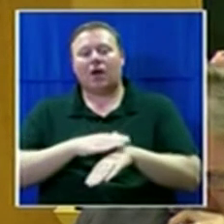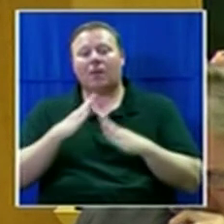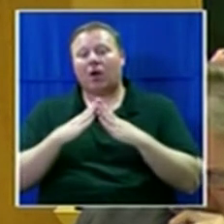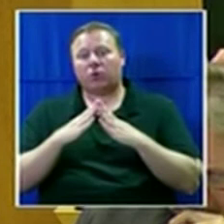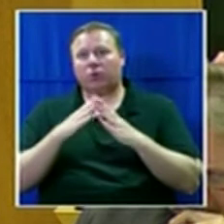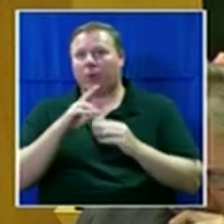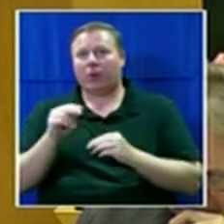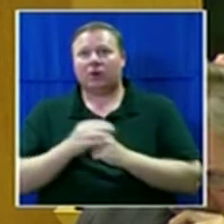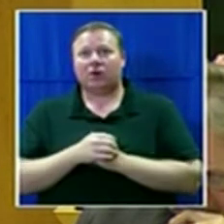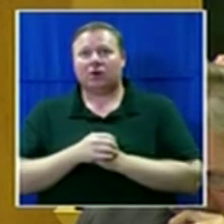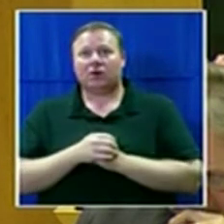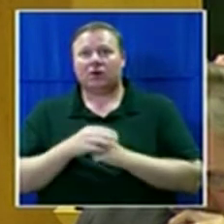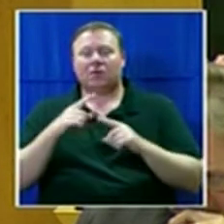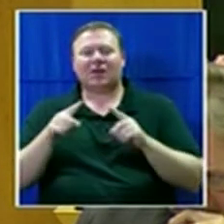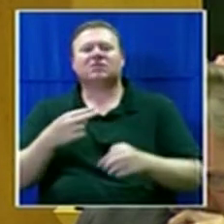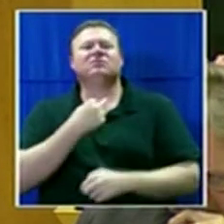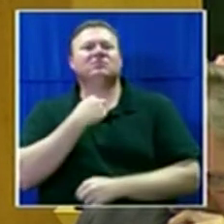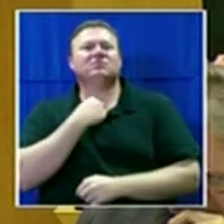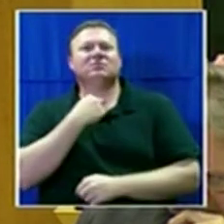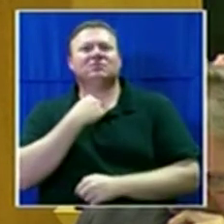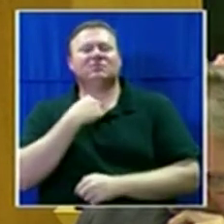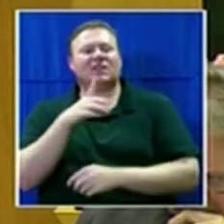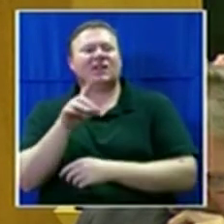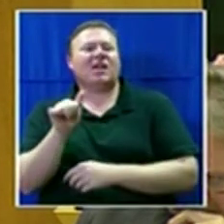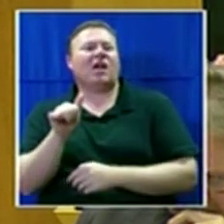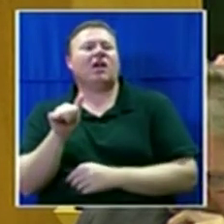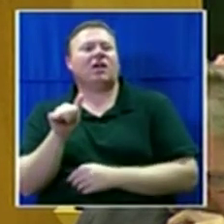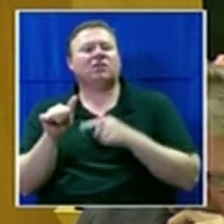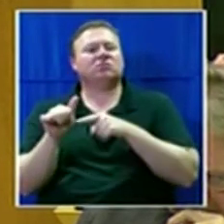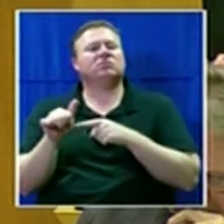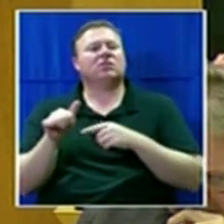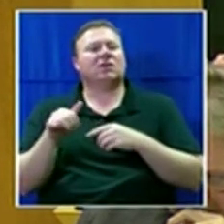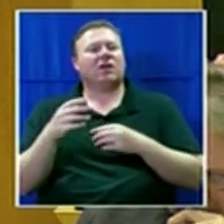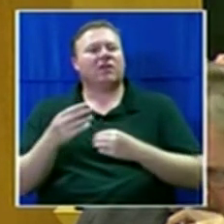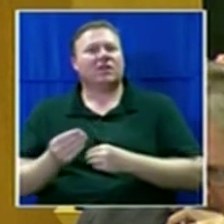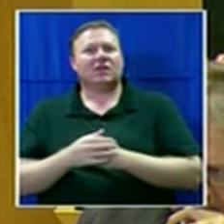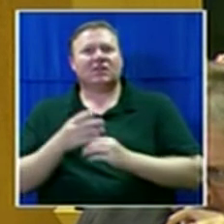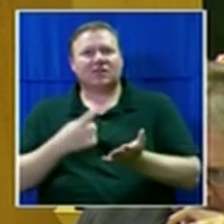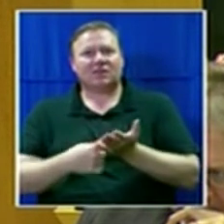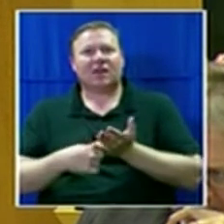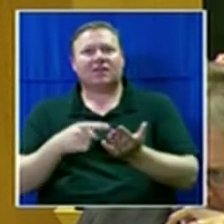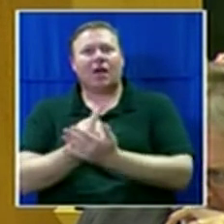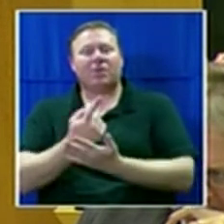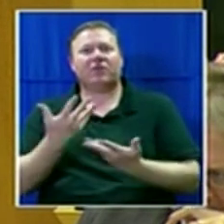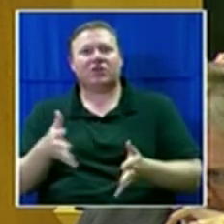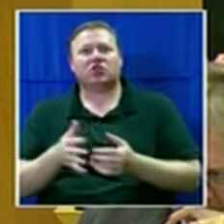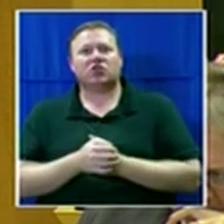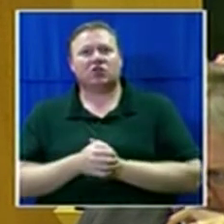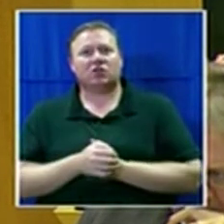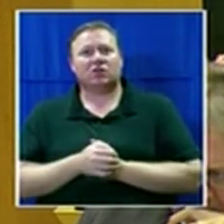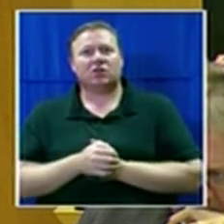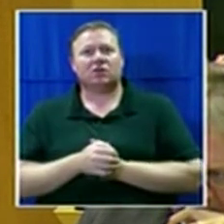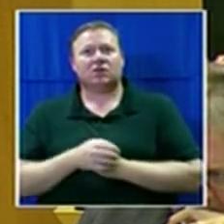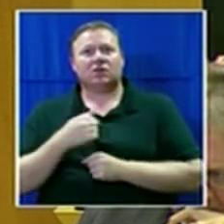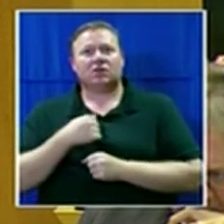Natasha Matsone, het die sentiment gedeel en ook haar teleurstelling oor die vlak van debat uitgespreek. I actually